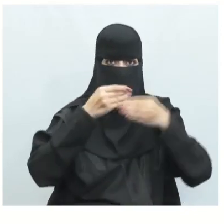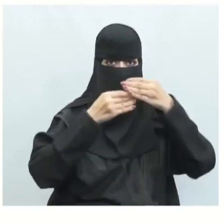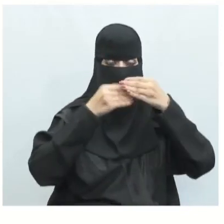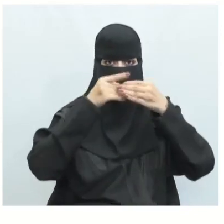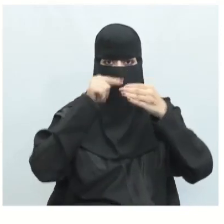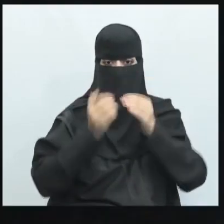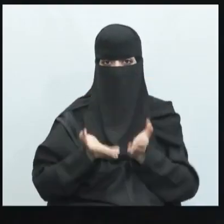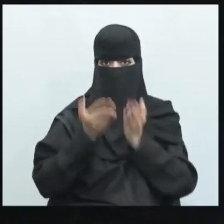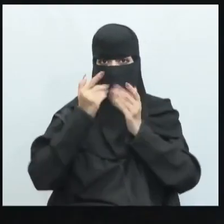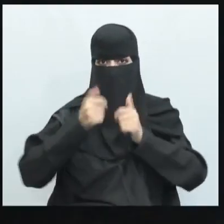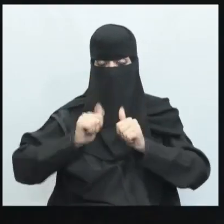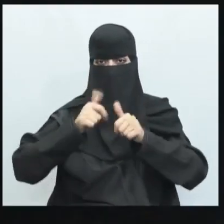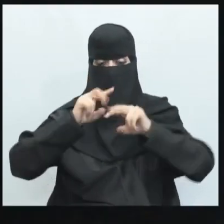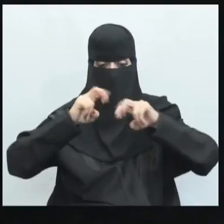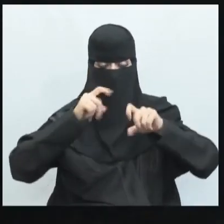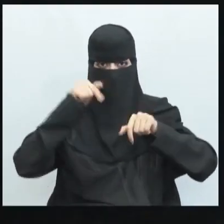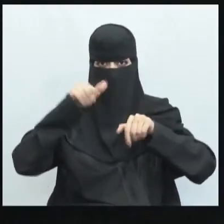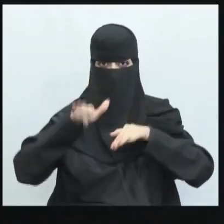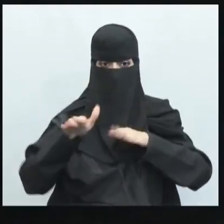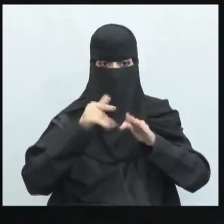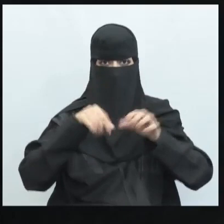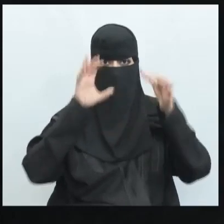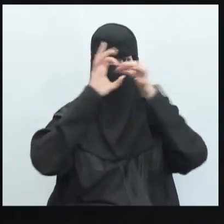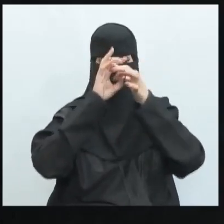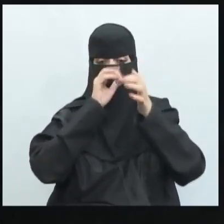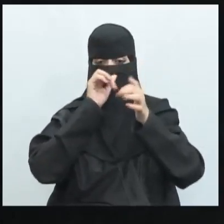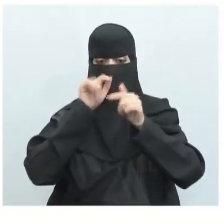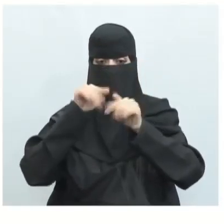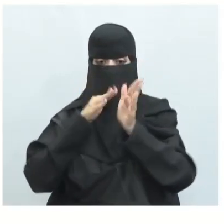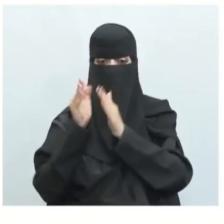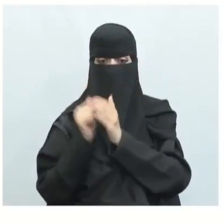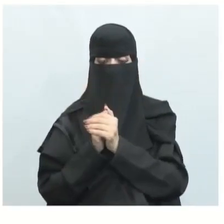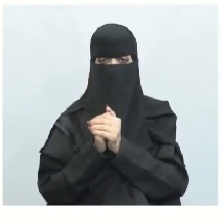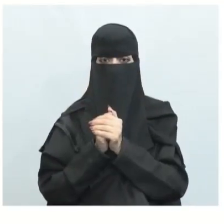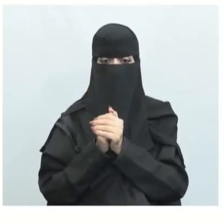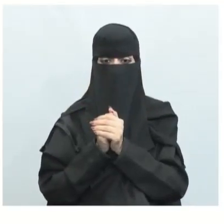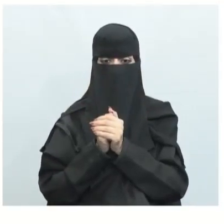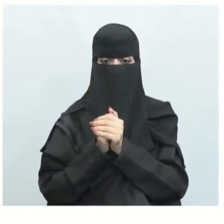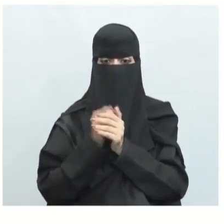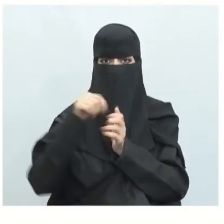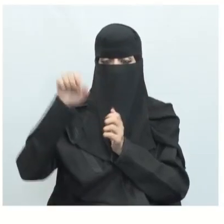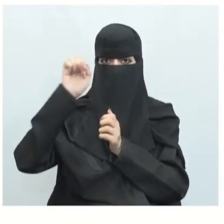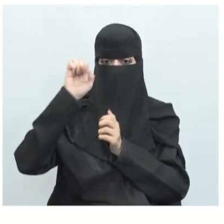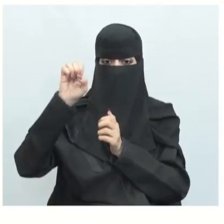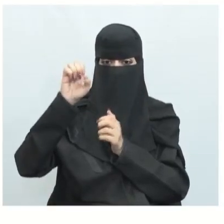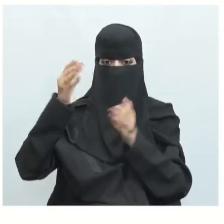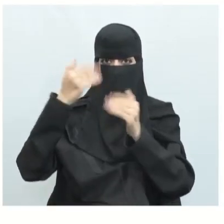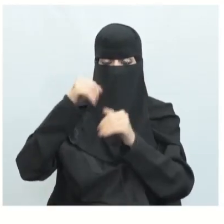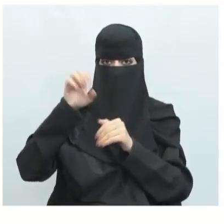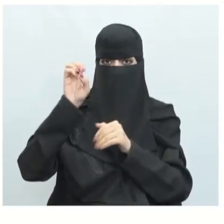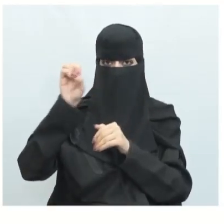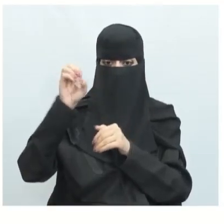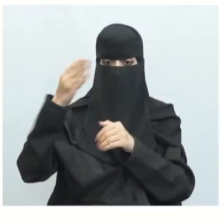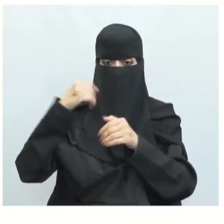او قام بالبحث في هذه الروابط الاج تكلمنا عنها كنا راسمين هنا الاي مرتبط مع